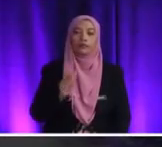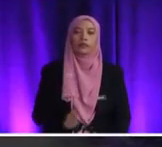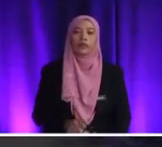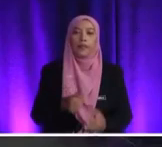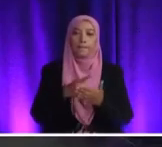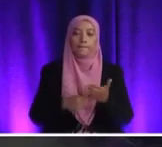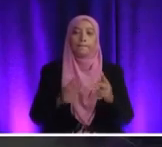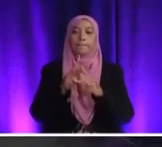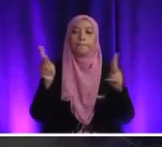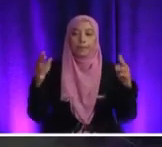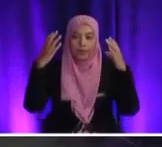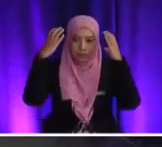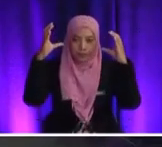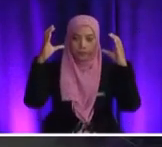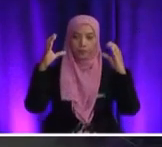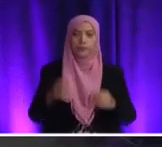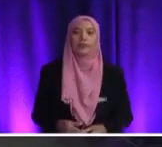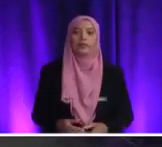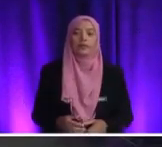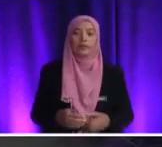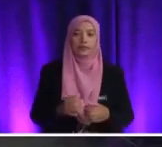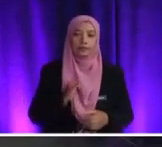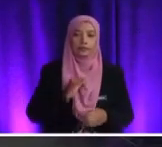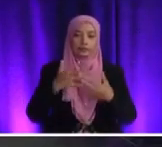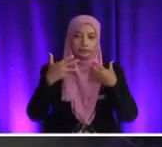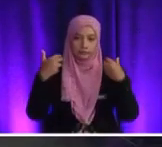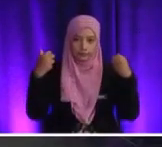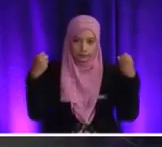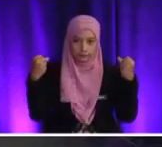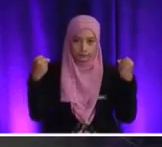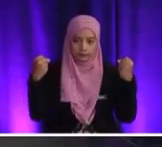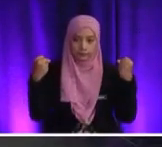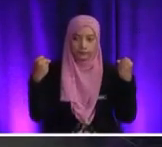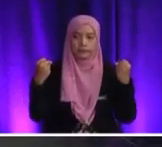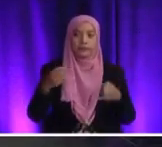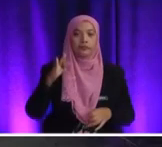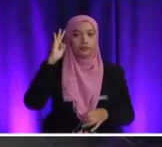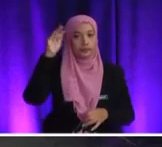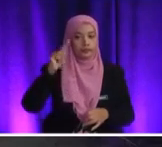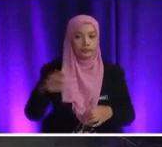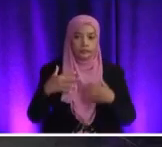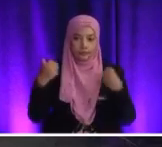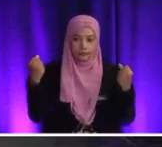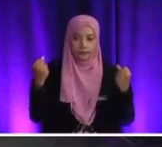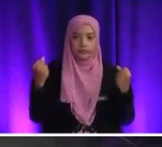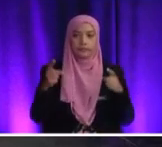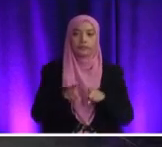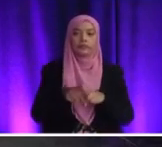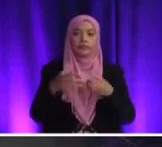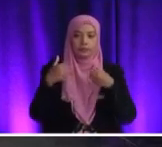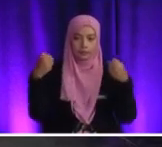Guh Alhamdulillah Fiji Fiji sehat alhamdulillah Cikgu jihadlah semangat besar-besar badannya